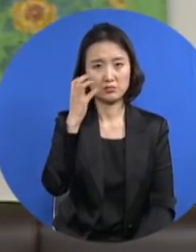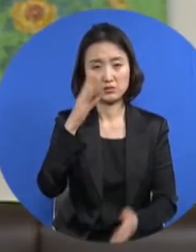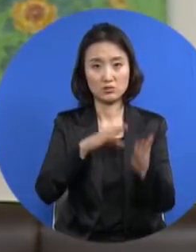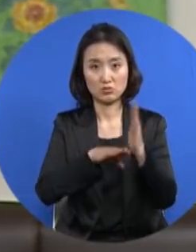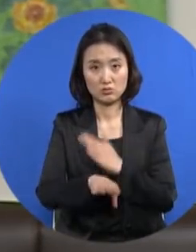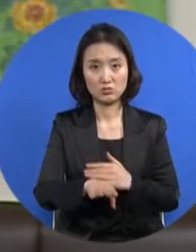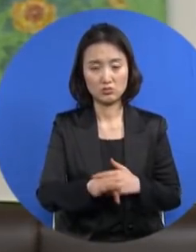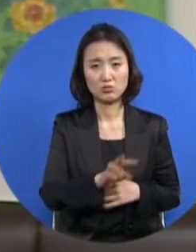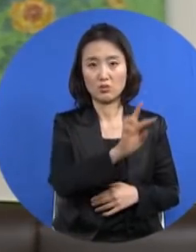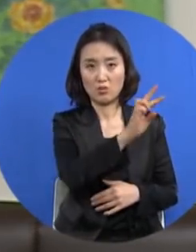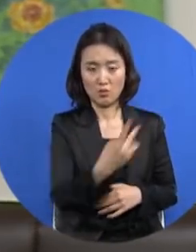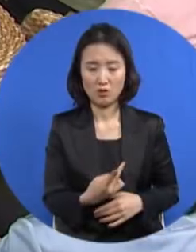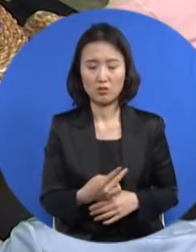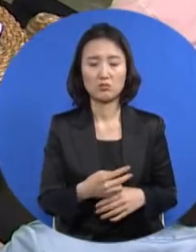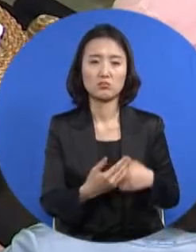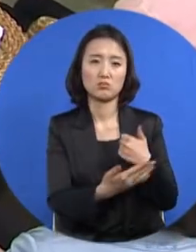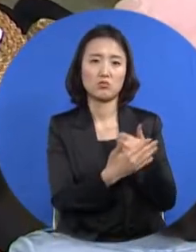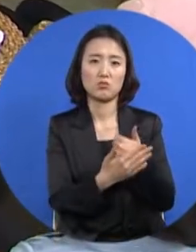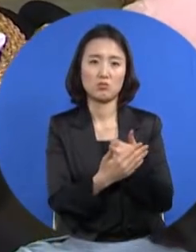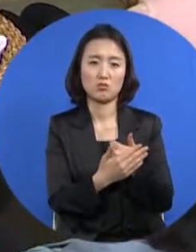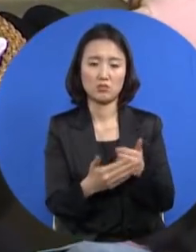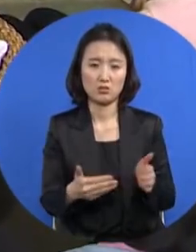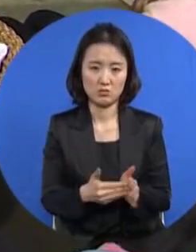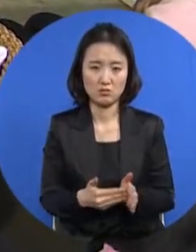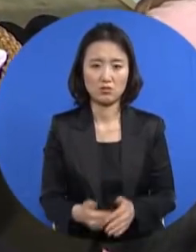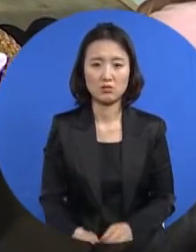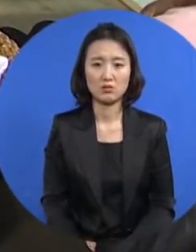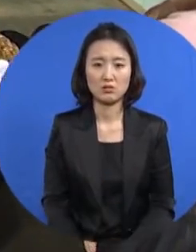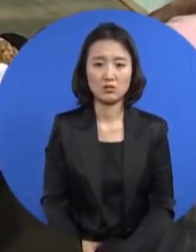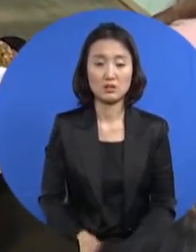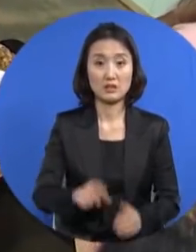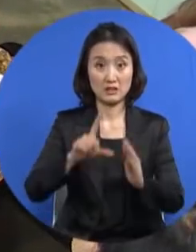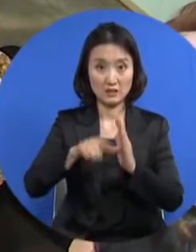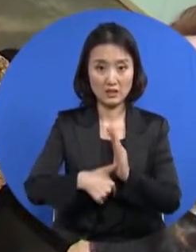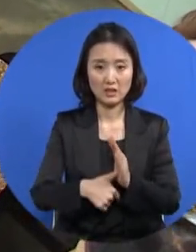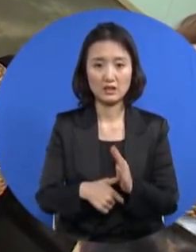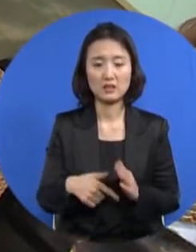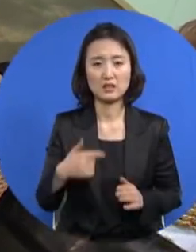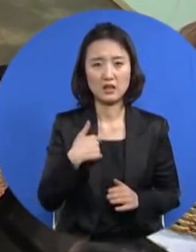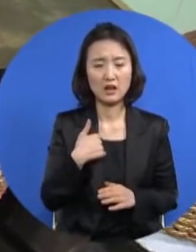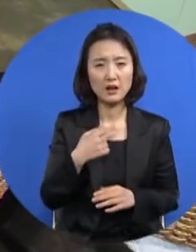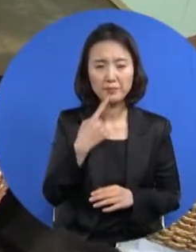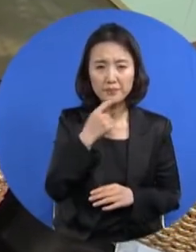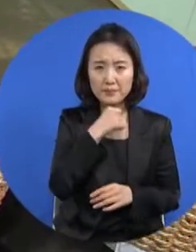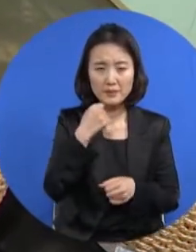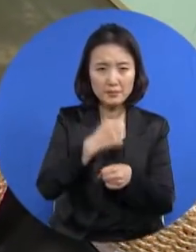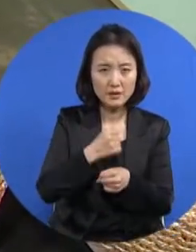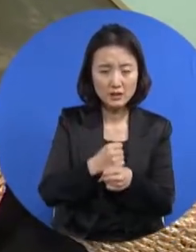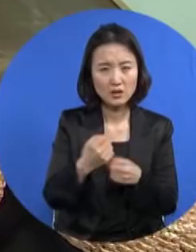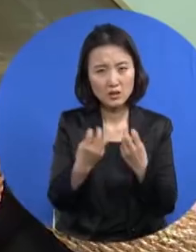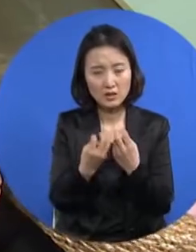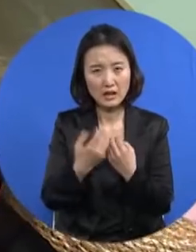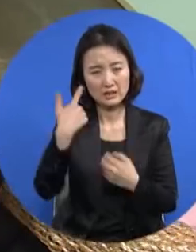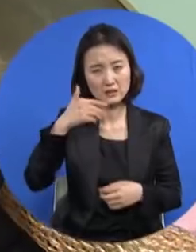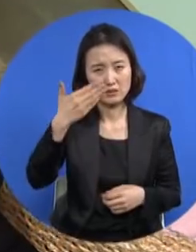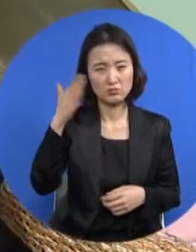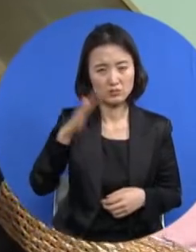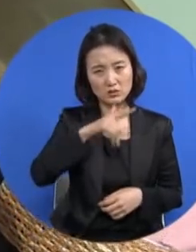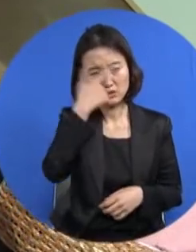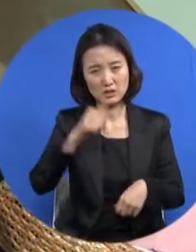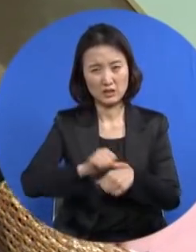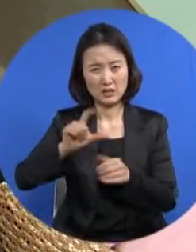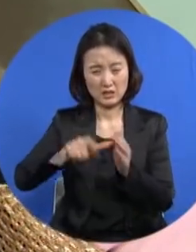돌아오셨는데 약속을 지켜주셨어요. 저는 그때 이제 레시피 작업을 저희 집에서 했거든요. 아침 9시 정도에서 저녁